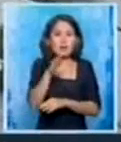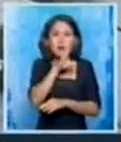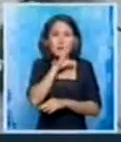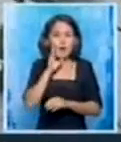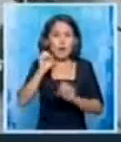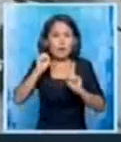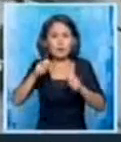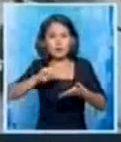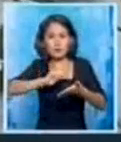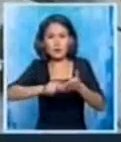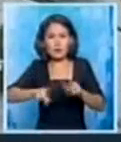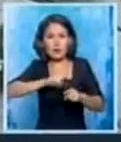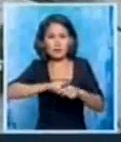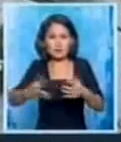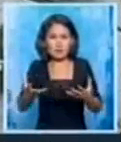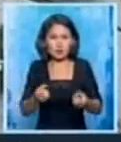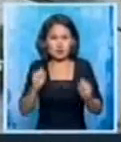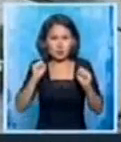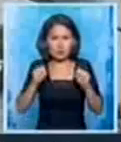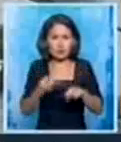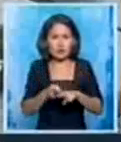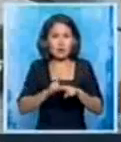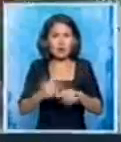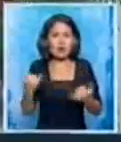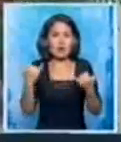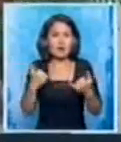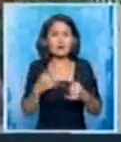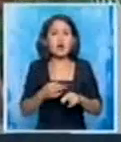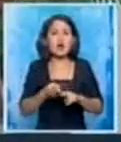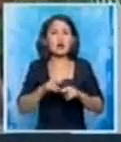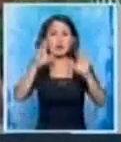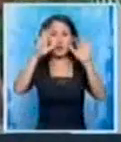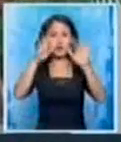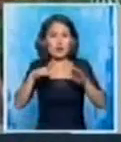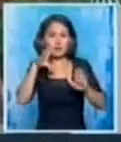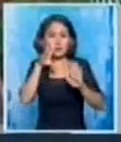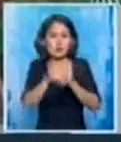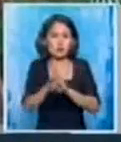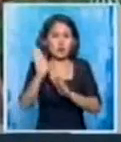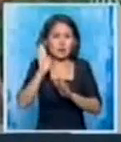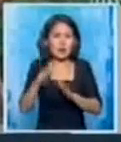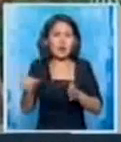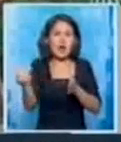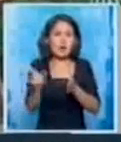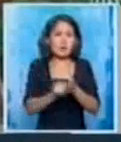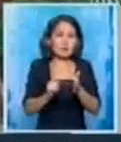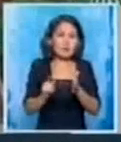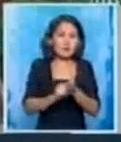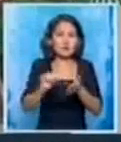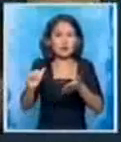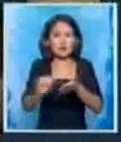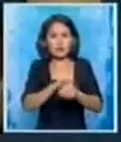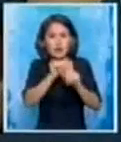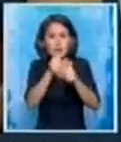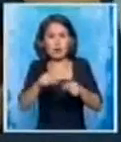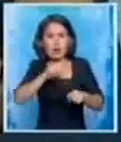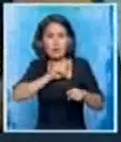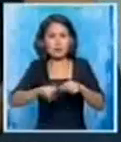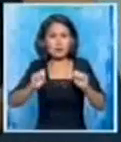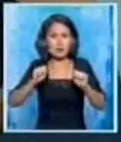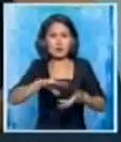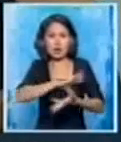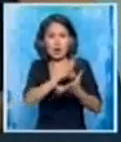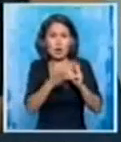жайлы толық мағлұмат алуға болады. Ал бұл мәліметтер өз кезегінде жүргек пұл мен жәрдемақы алуға қажет дейді мамандар. Жалпы облыс